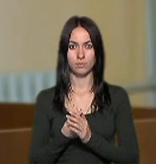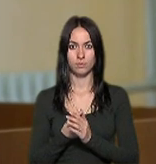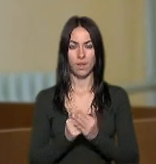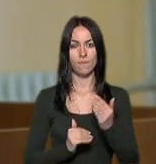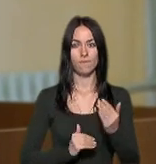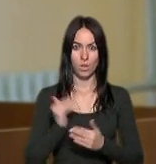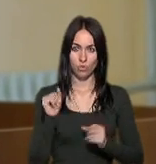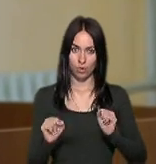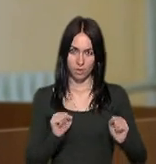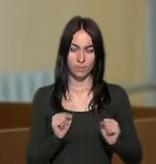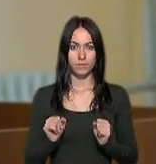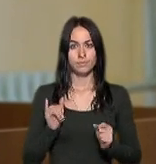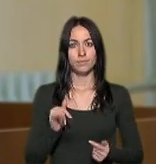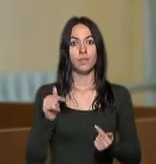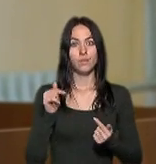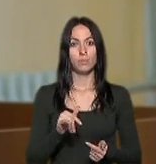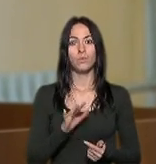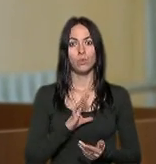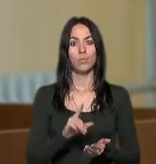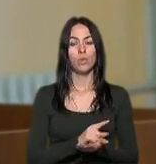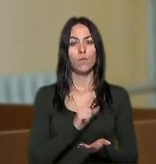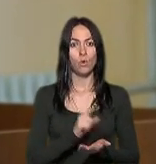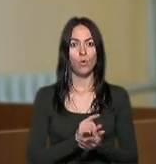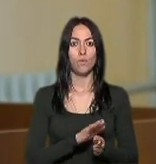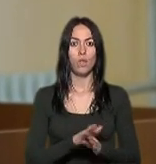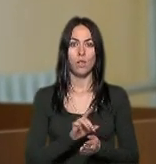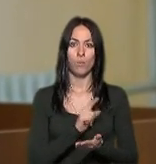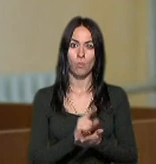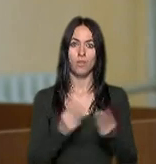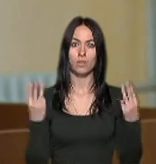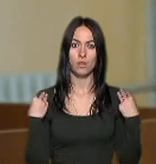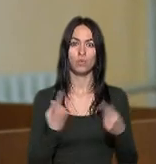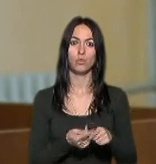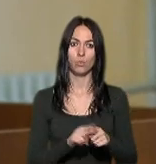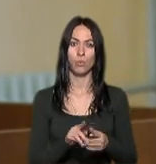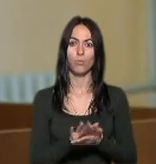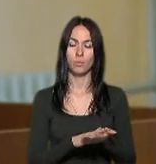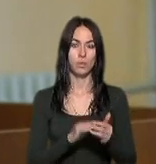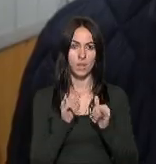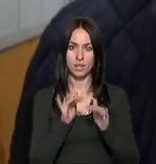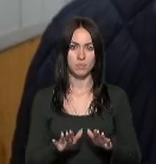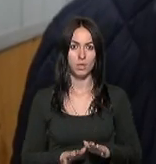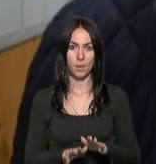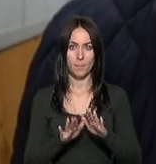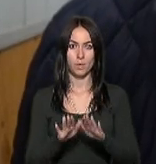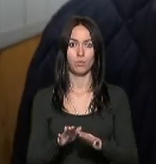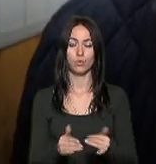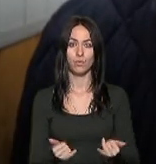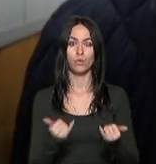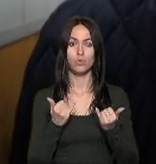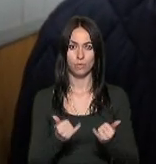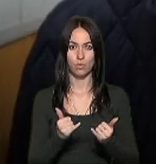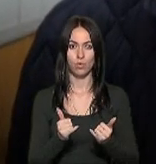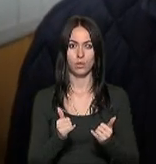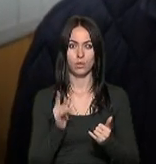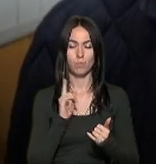вищого керівництва, відповідно виконує обов'язки начальника, тому перепрошував та не зміг прибути. Ну, сьогодні розгляду справи не